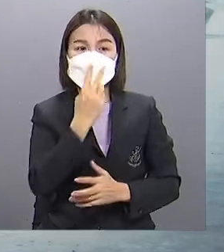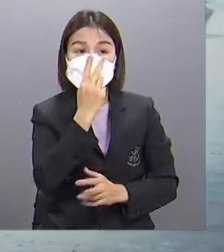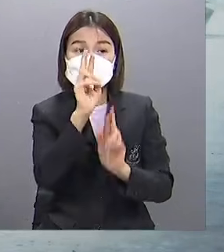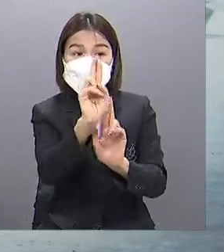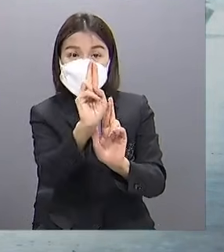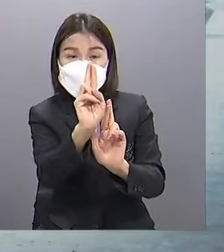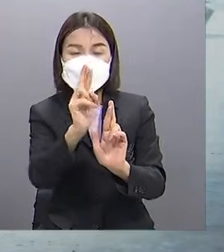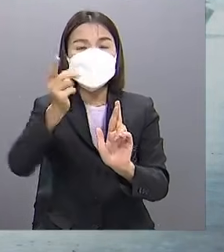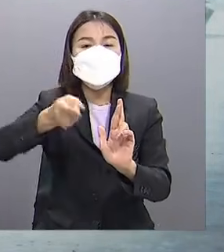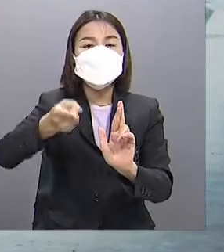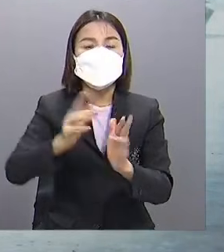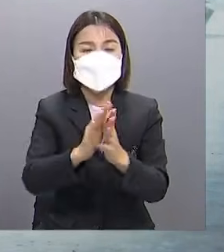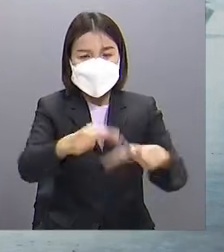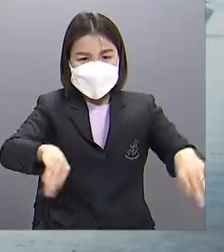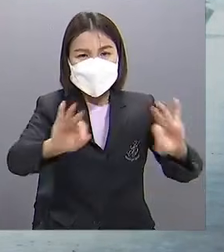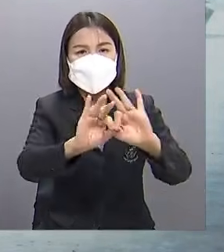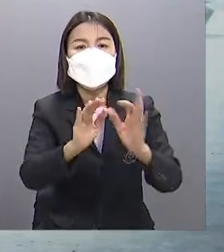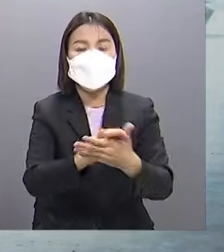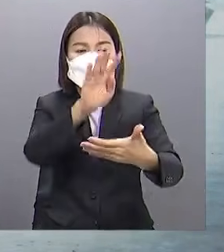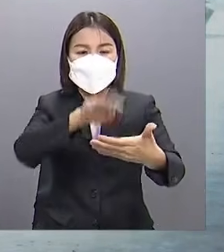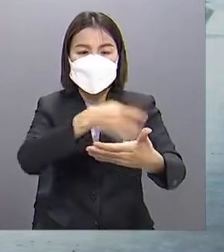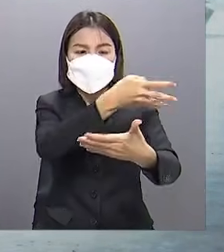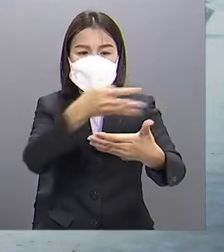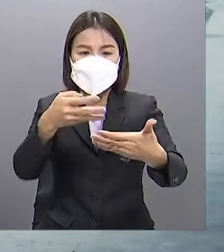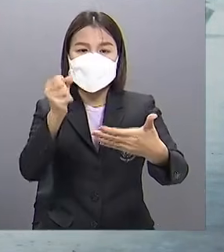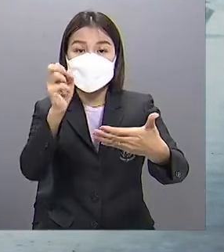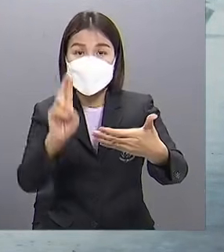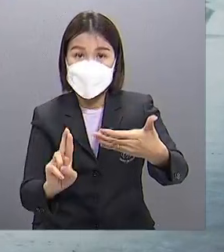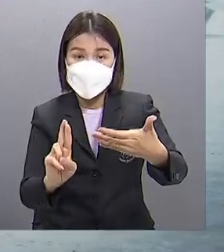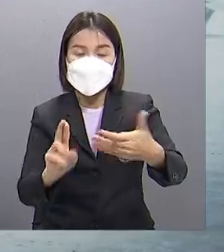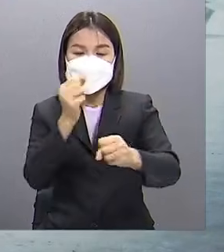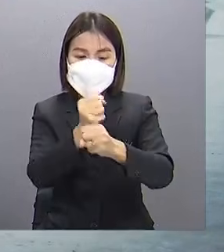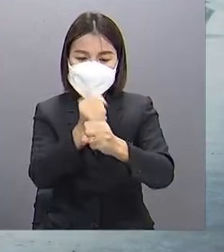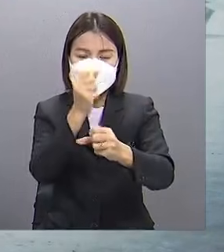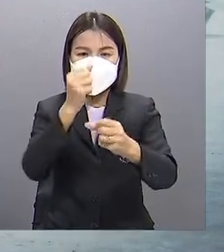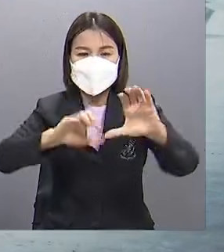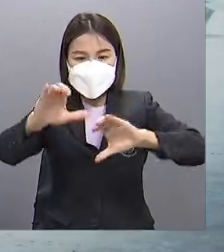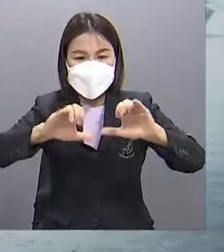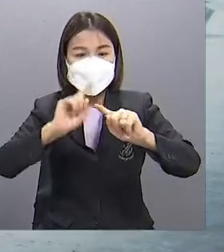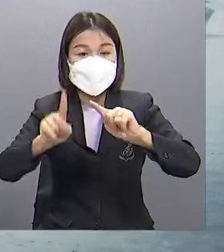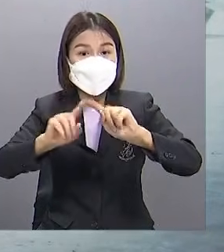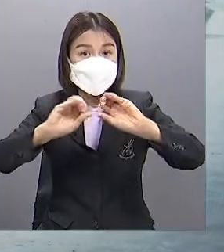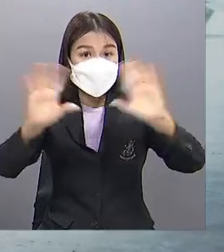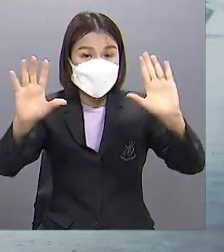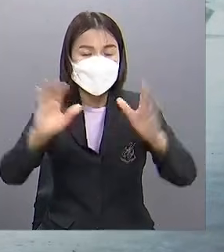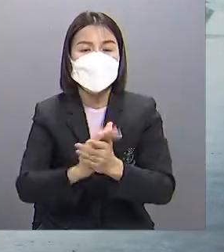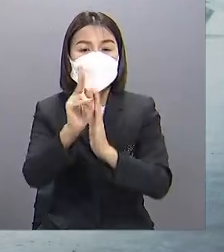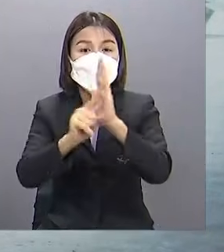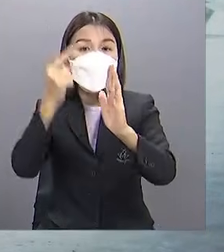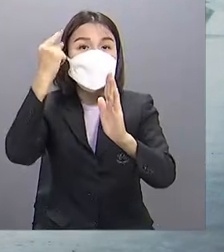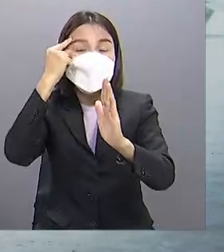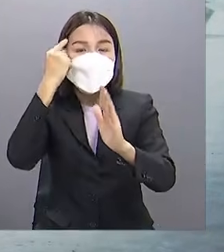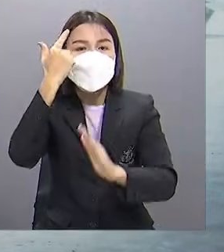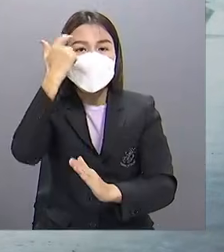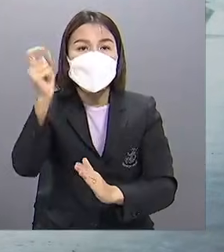คัญก็คือต้องมียุทธศาสตร์แผนสำรองและการปฏิบัติงานชัดเจนรวมไปถึงองค์ความรู้เพราะเราเชื่อว่าความรู้นี่